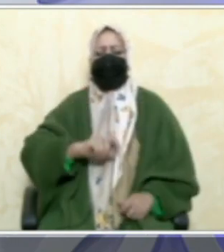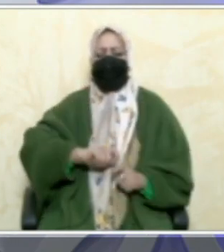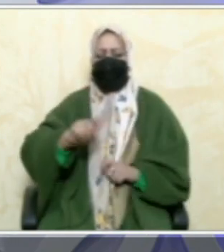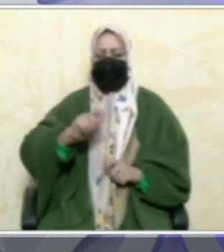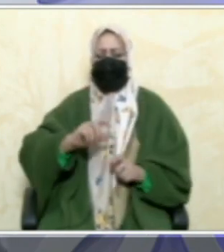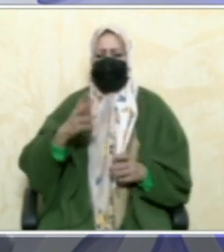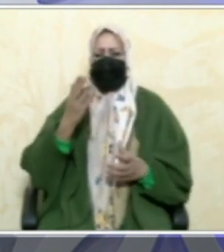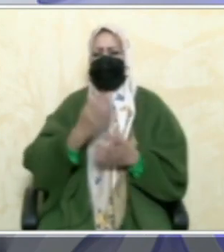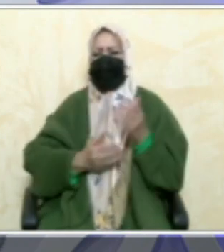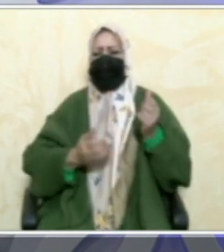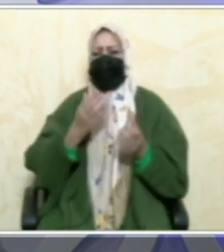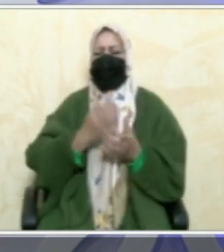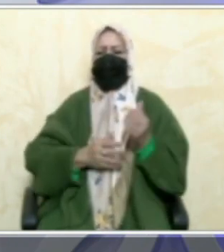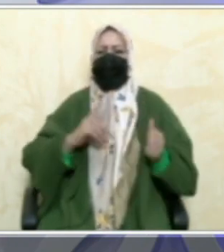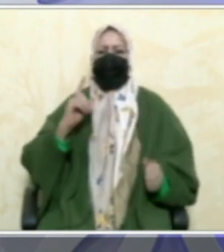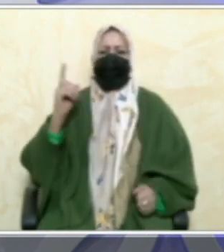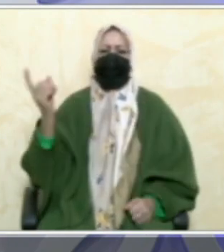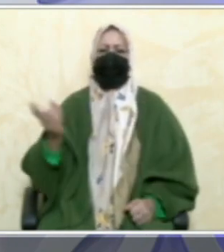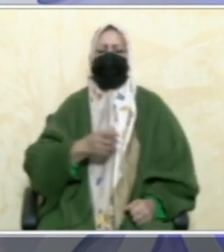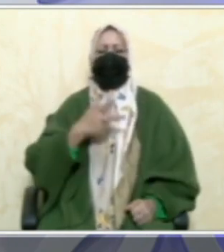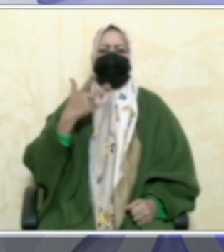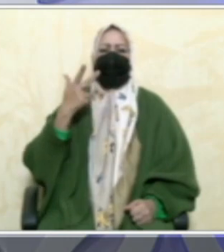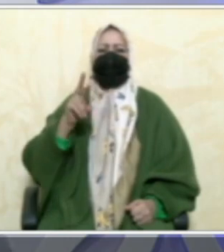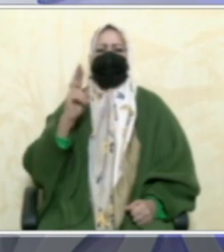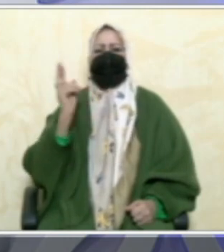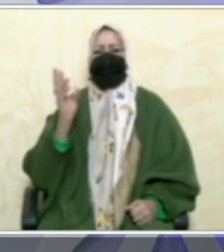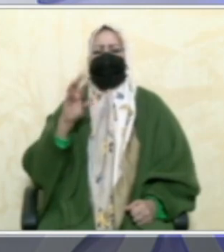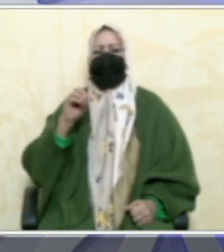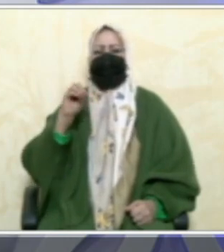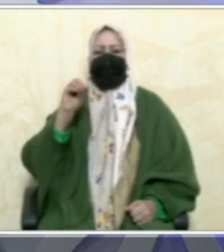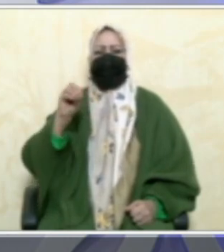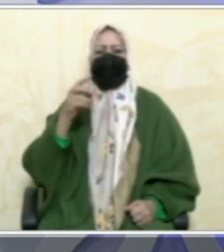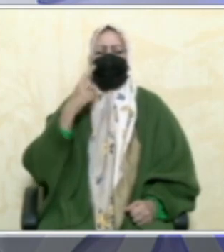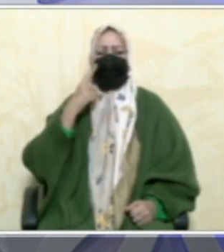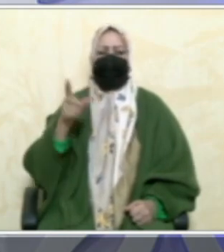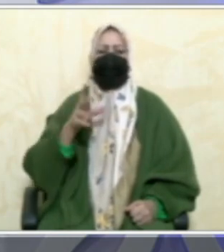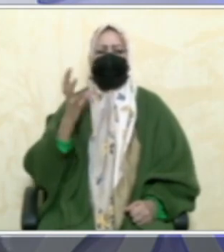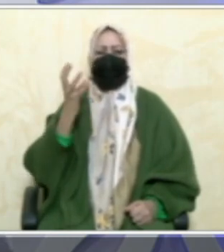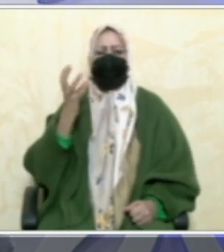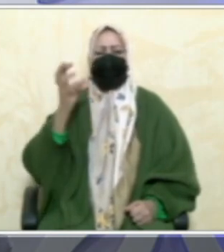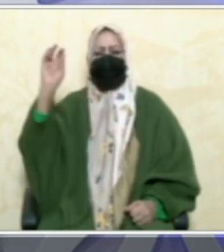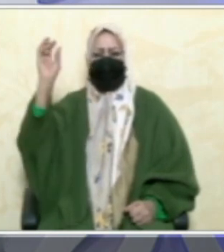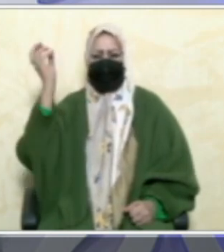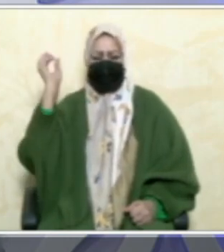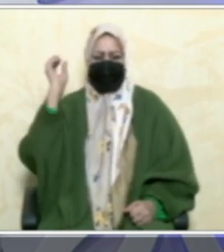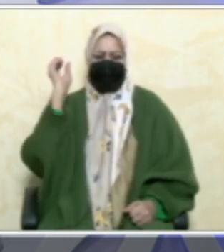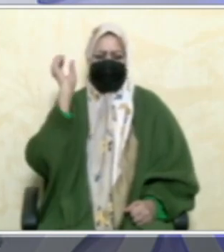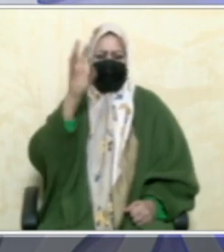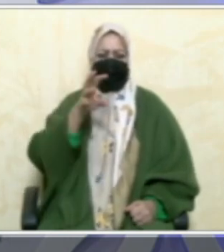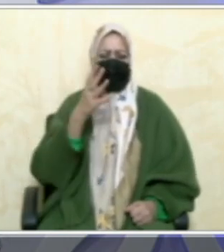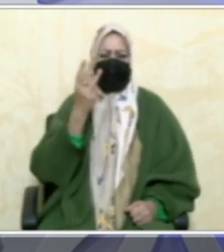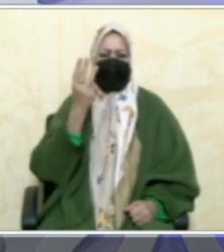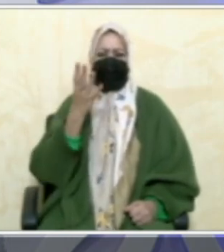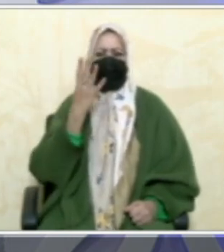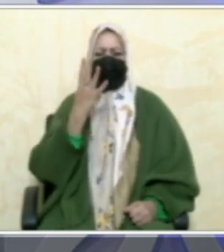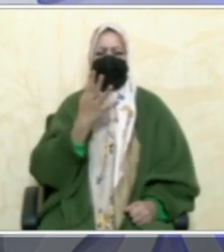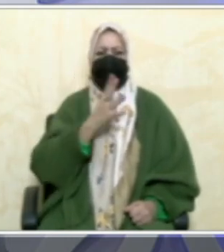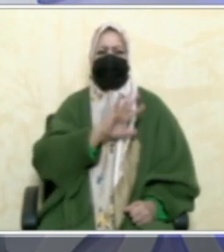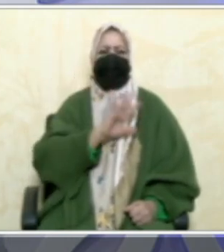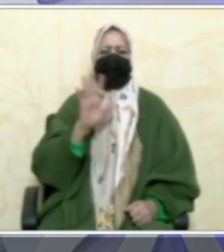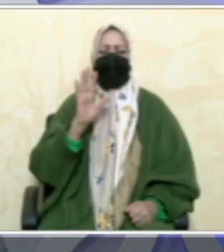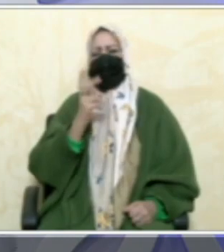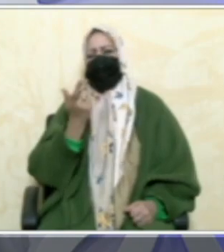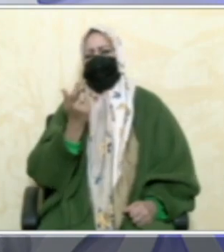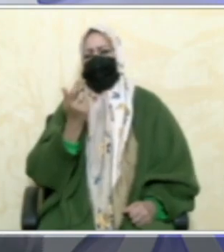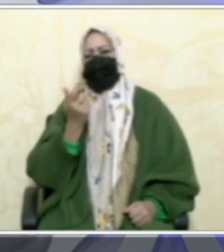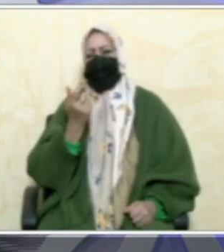في العالم، فأنت كان لو واحد رشادة بس ستصيب ثلاثة أو أكثر، مش تضرب بصواريخ